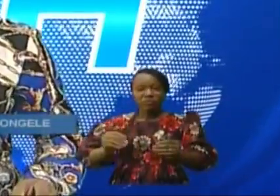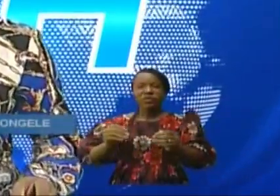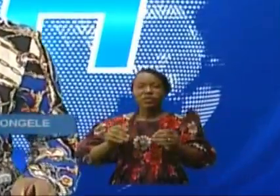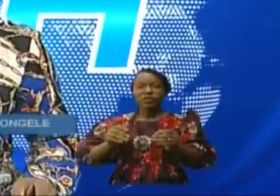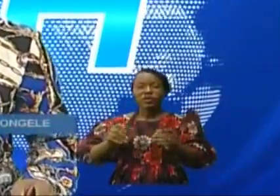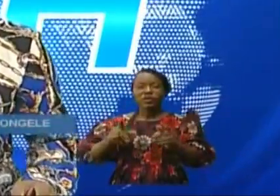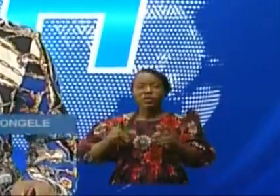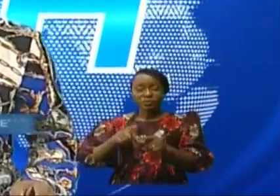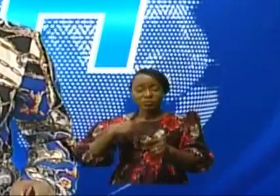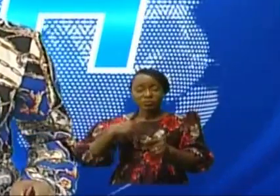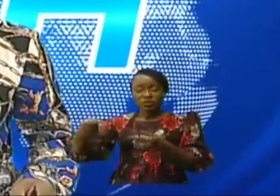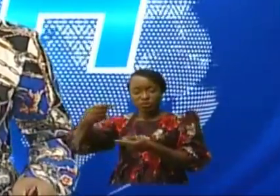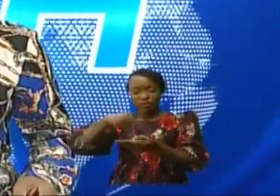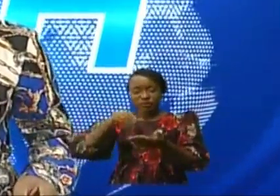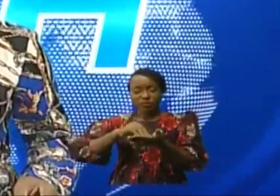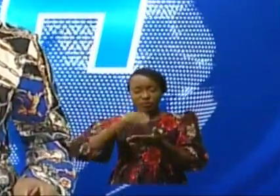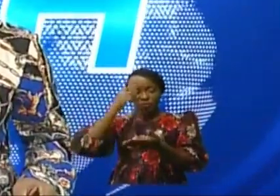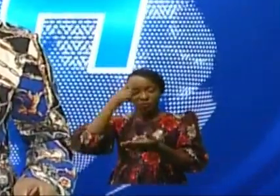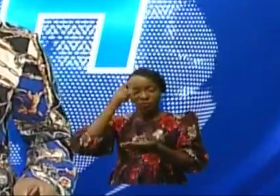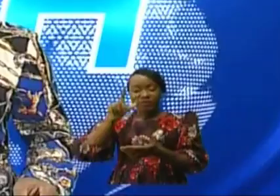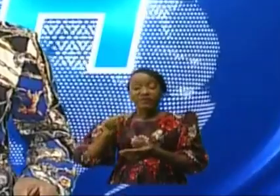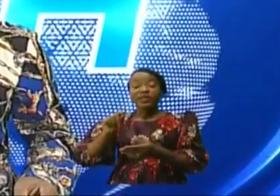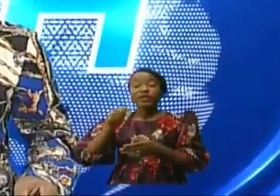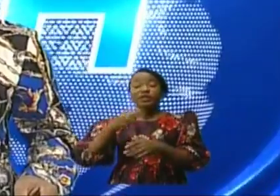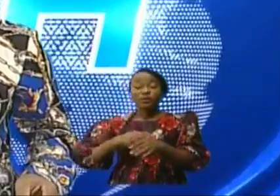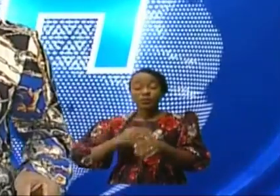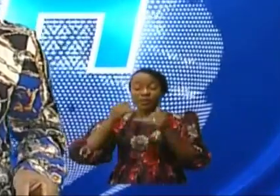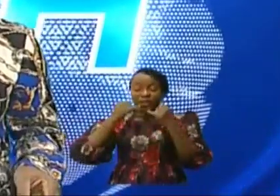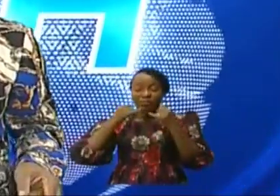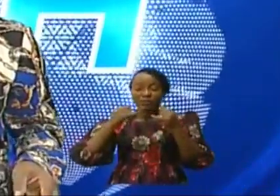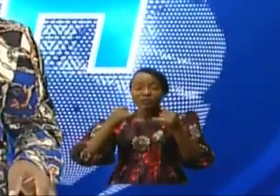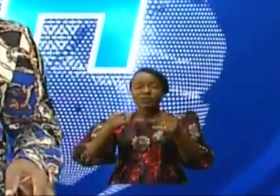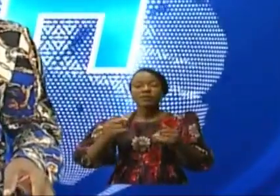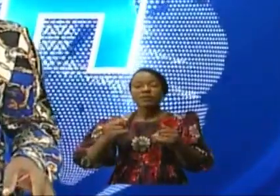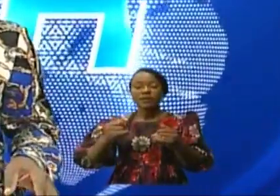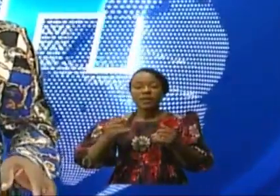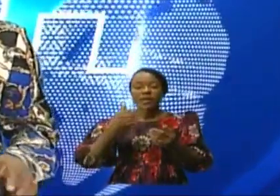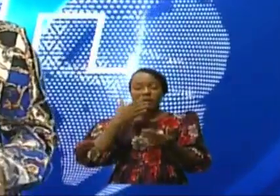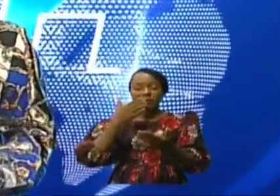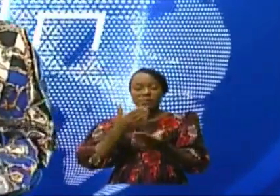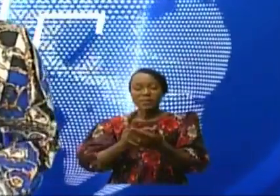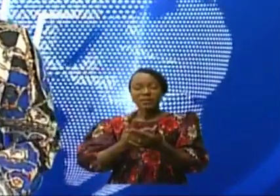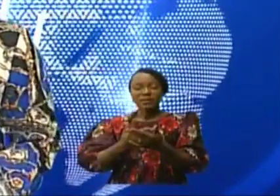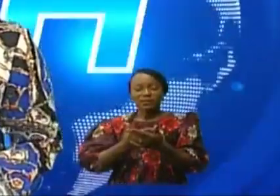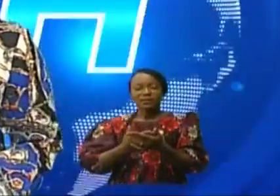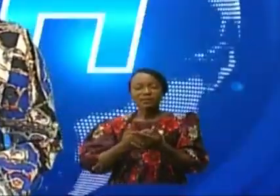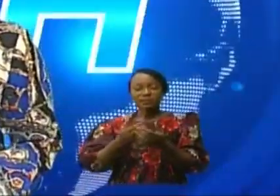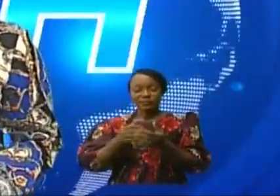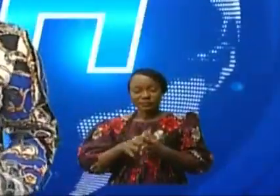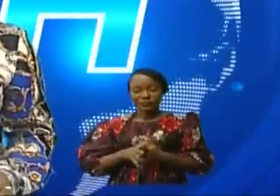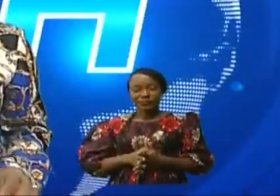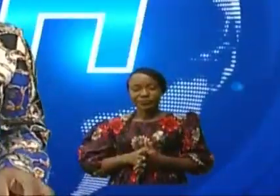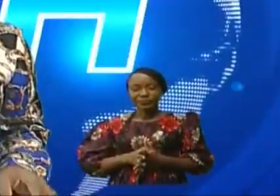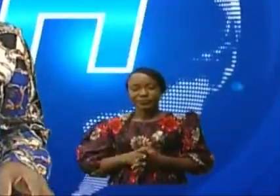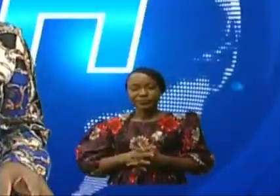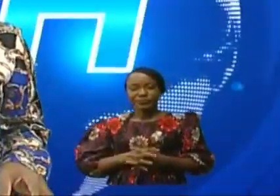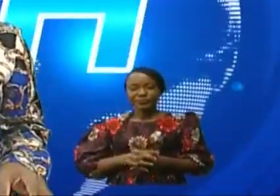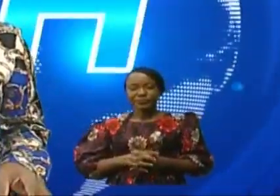tout à l'heure Sandra Nyangitabou pour la grande édition du journal. Moi, je vous retrouve très prochainement. Au revoir.